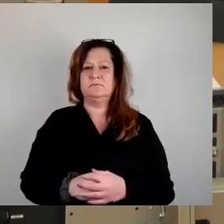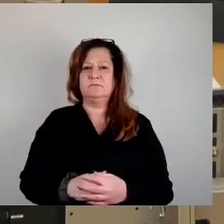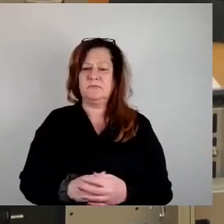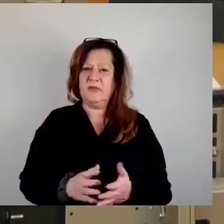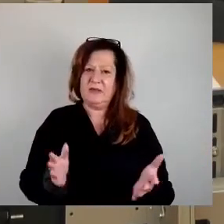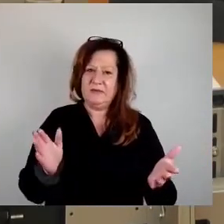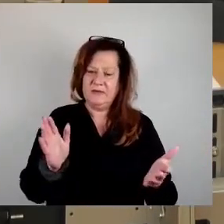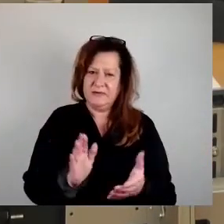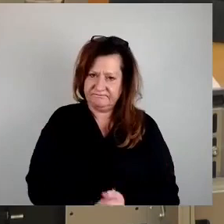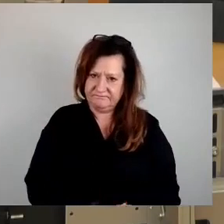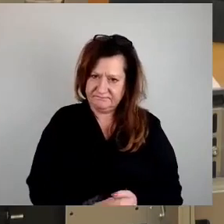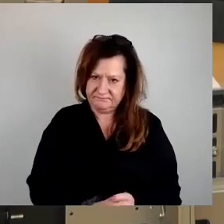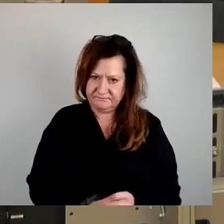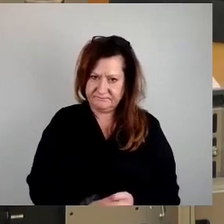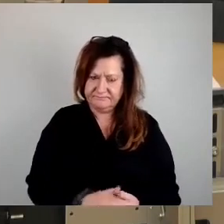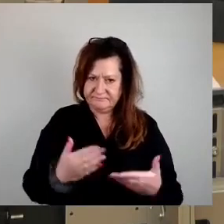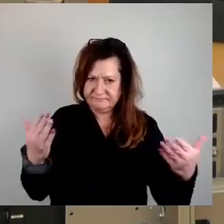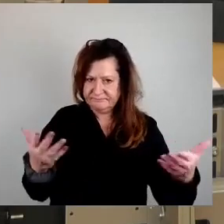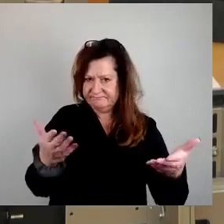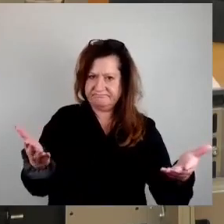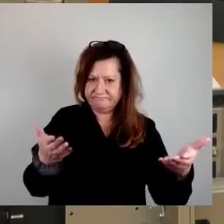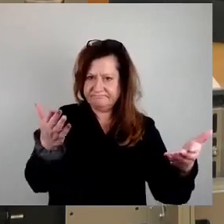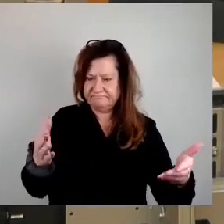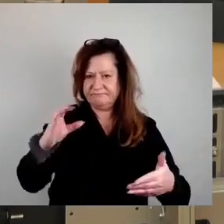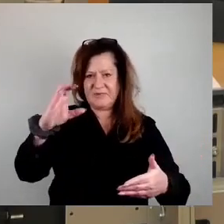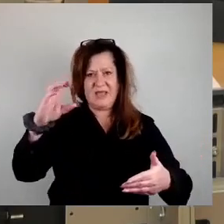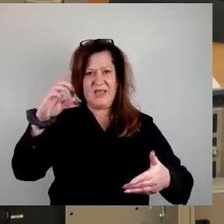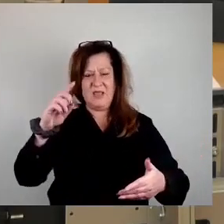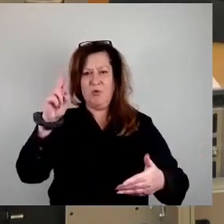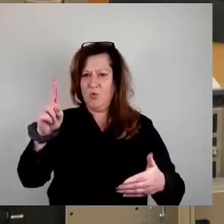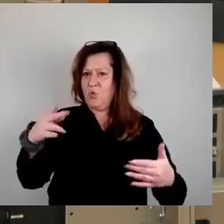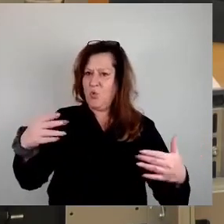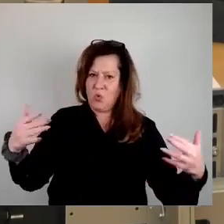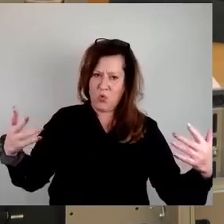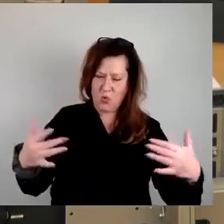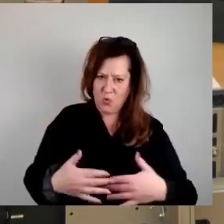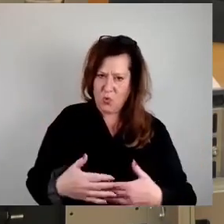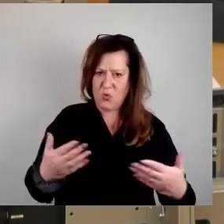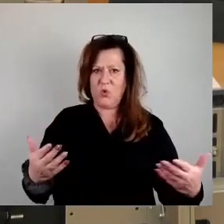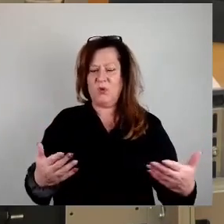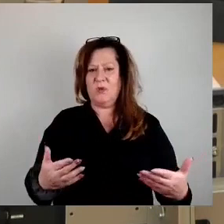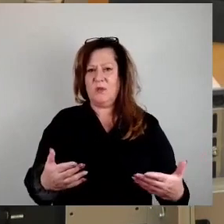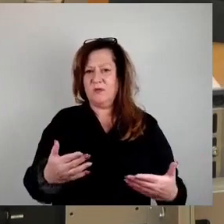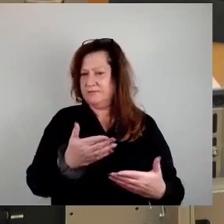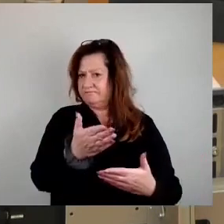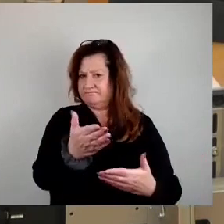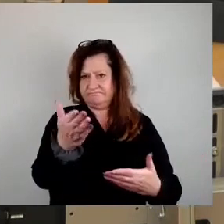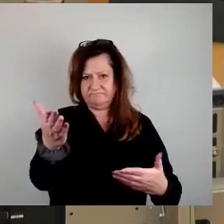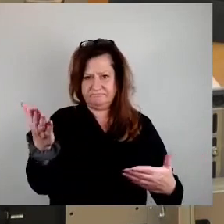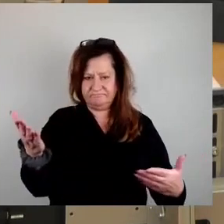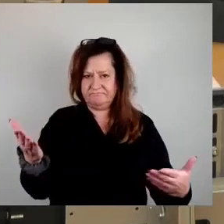Zunächst einmal an die CDU und an die Grünen, also Frau Ahnert, Herr Böhm, Herr Deppe